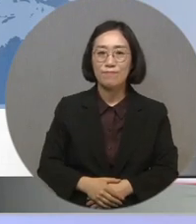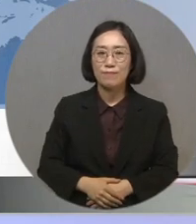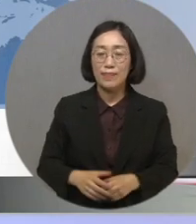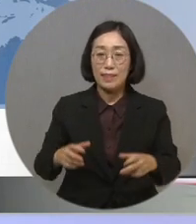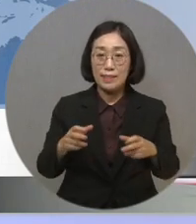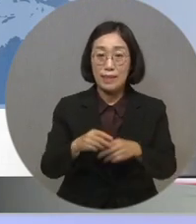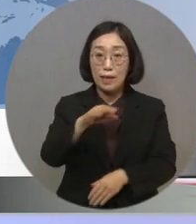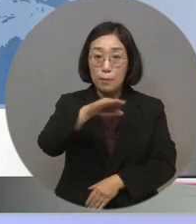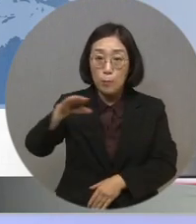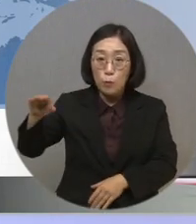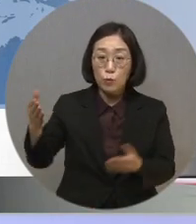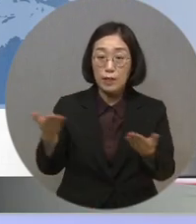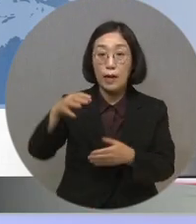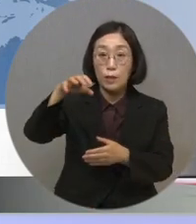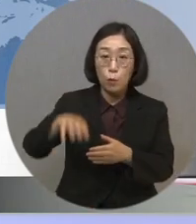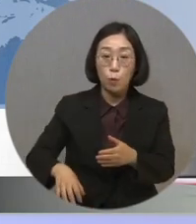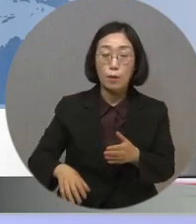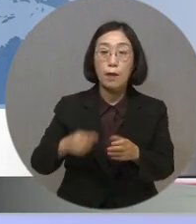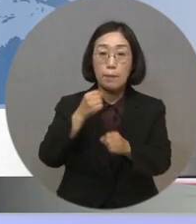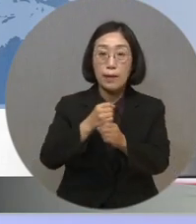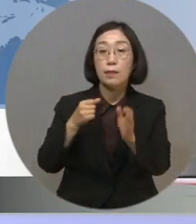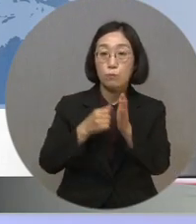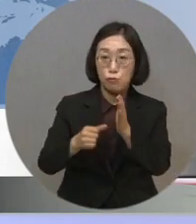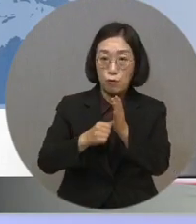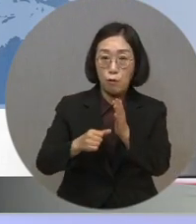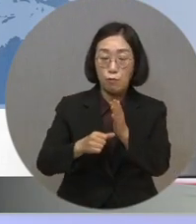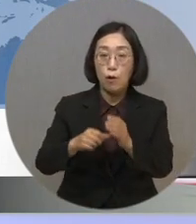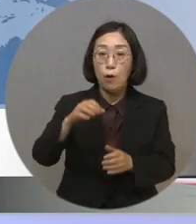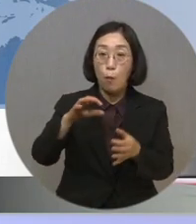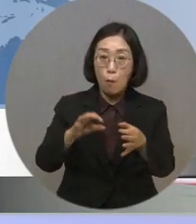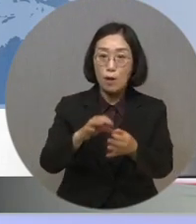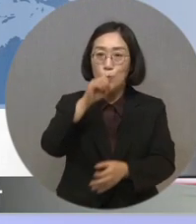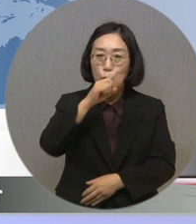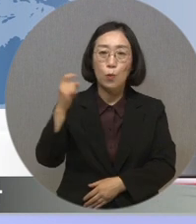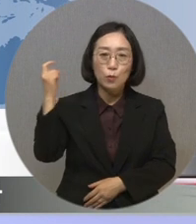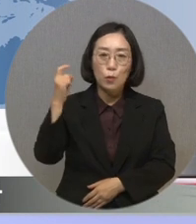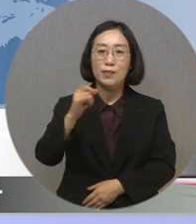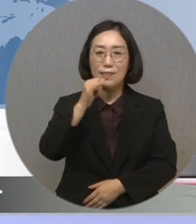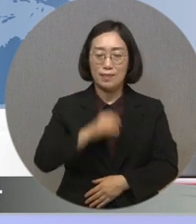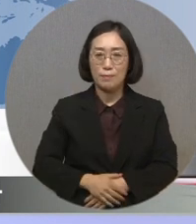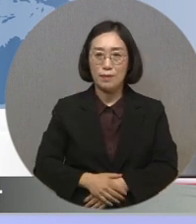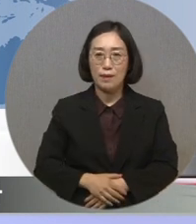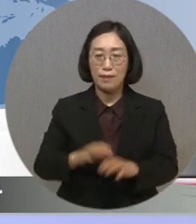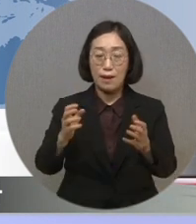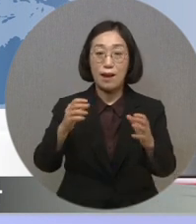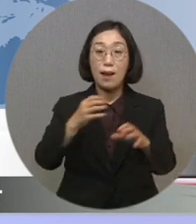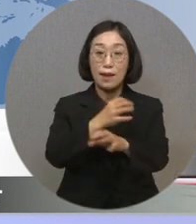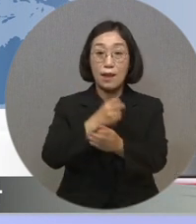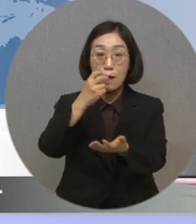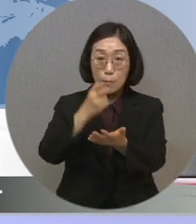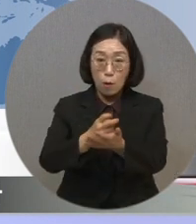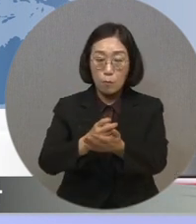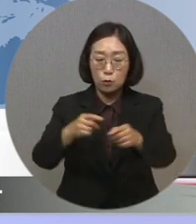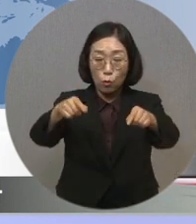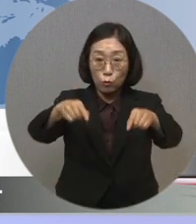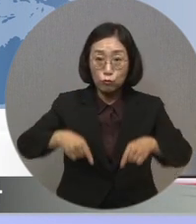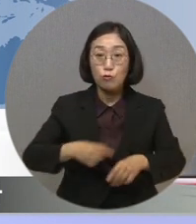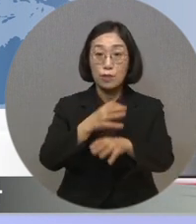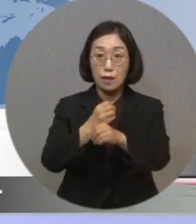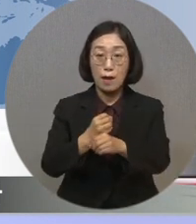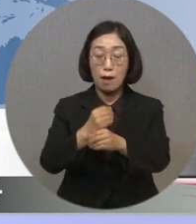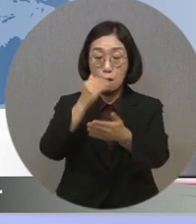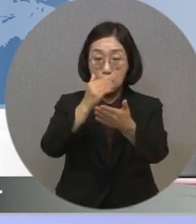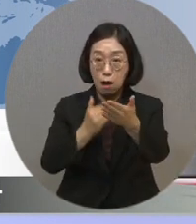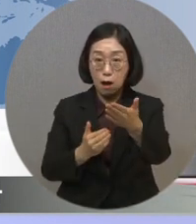장애인 표준 사업장의 생산품 판매에 청신호가 켜졌습니다 국가 계약법 시행 영상의 수위 계약 대상에